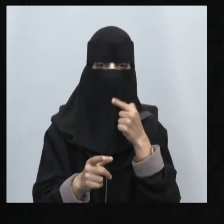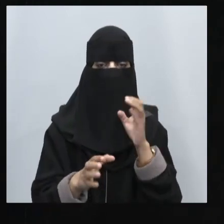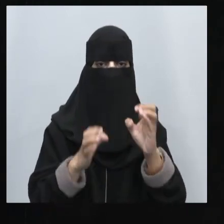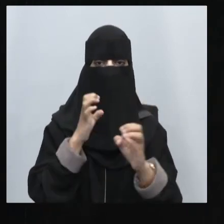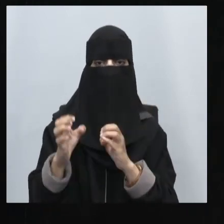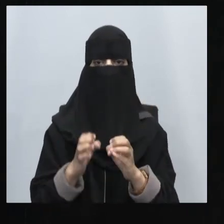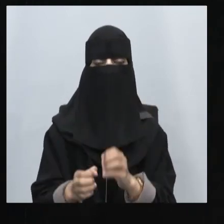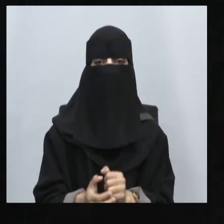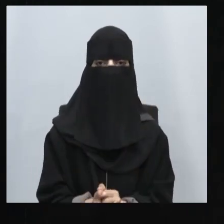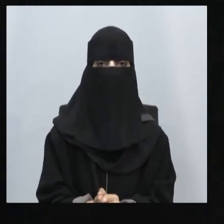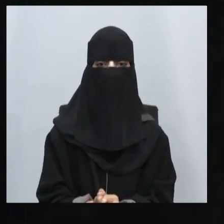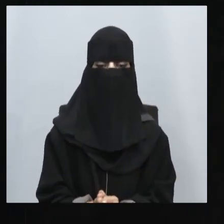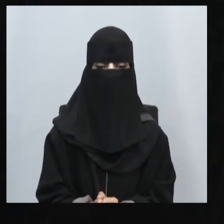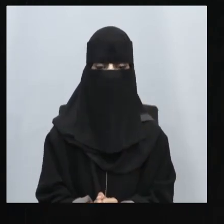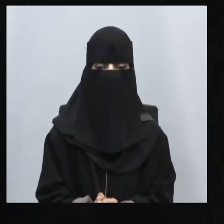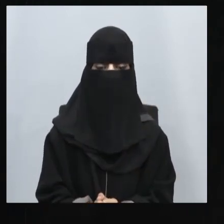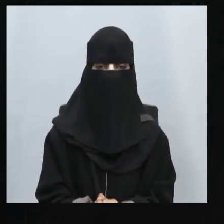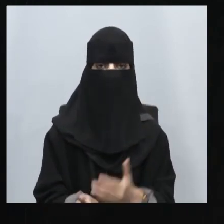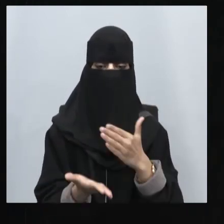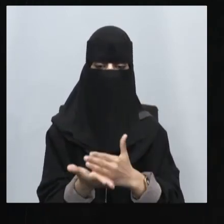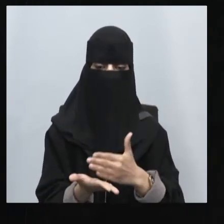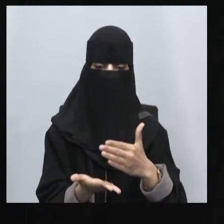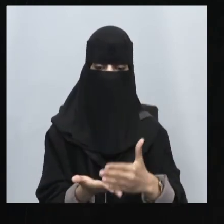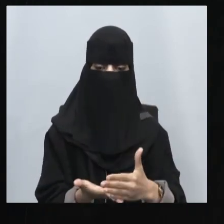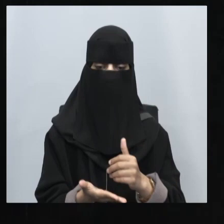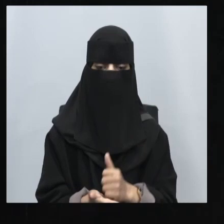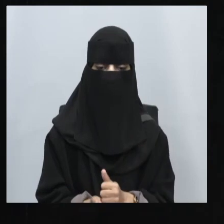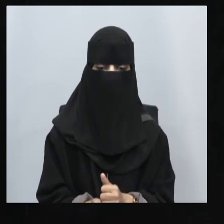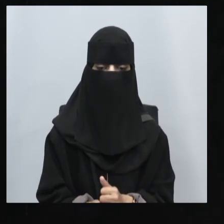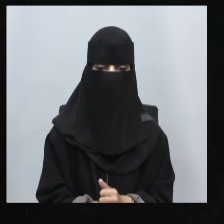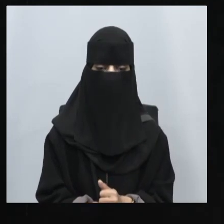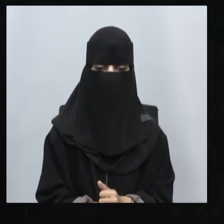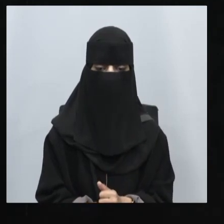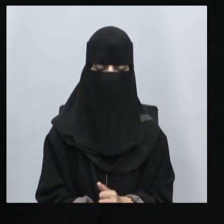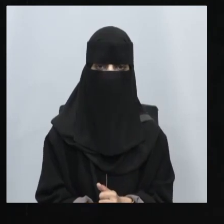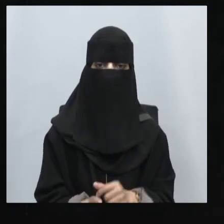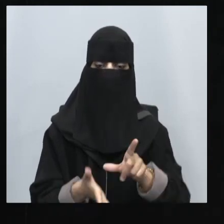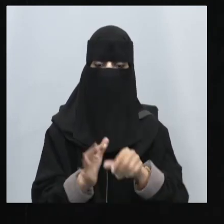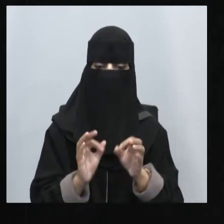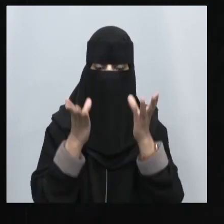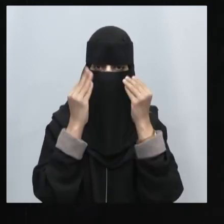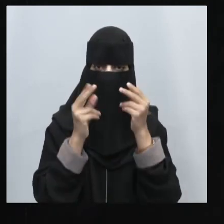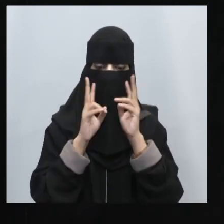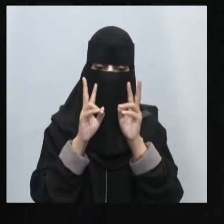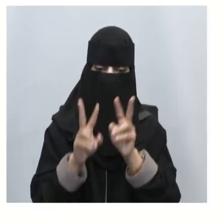على هذا السؤال اكمل او اكملي الخارطه المعرفيه التاليه